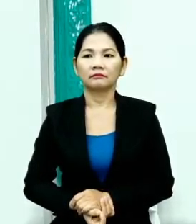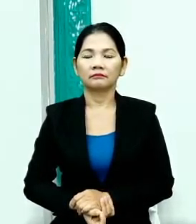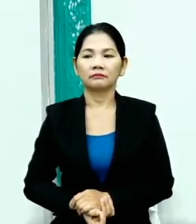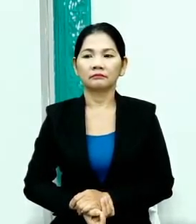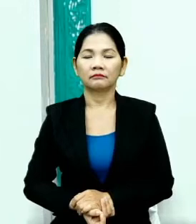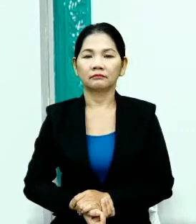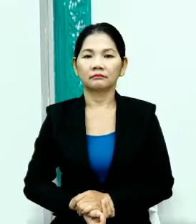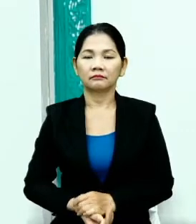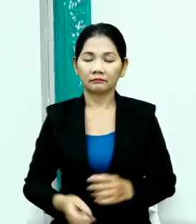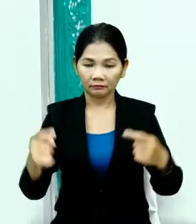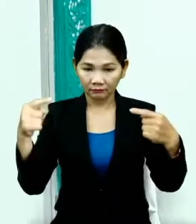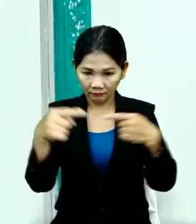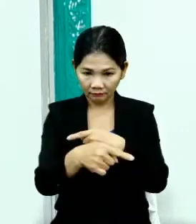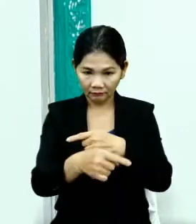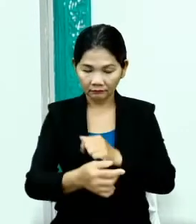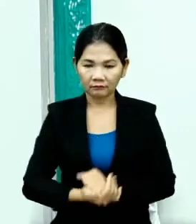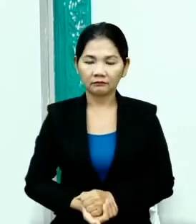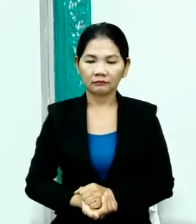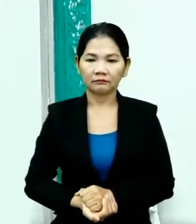Tôi nâng.